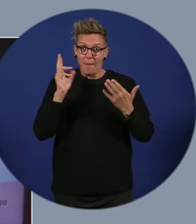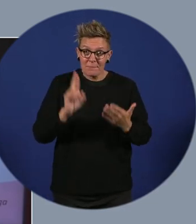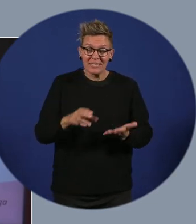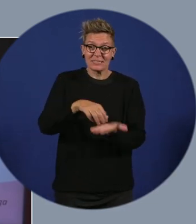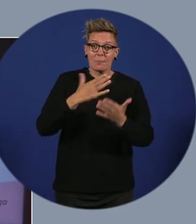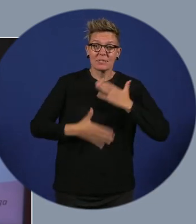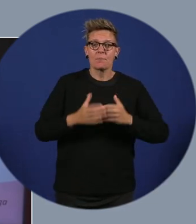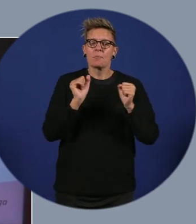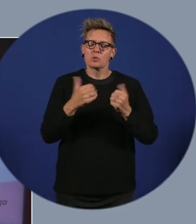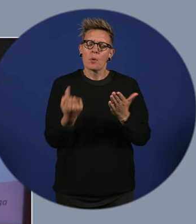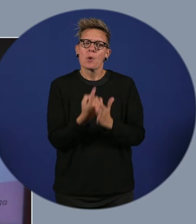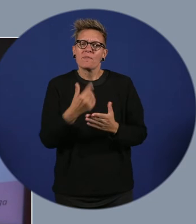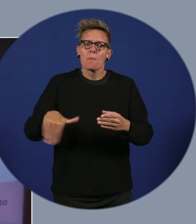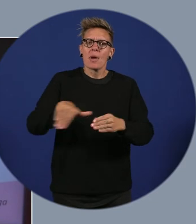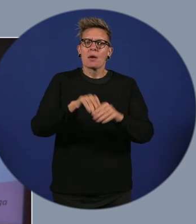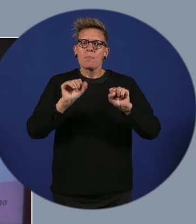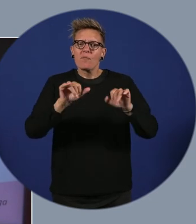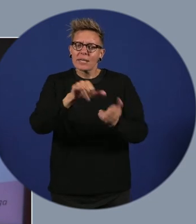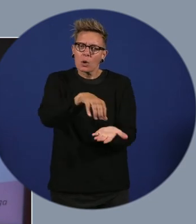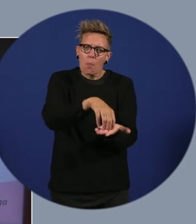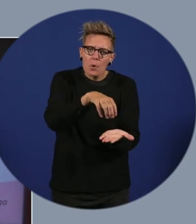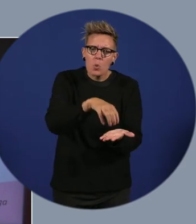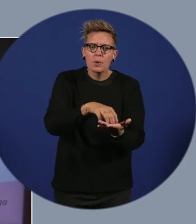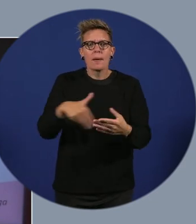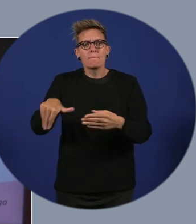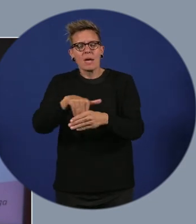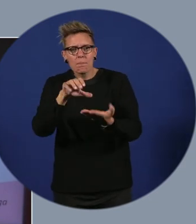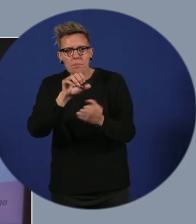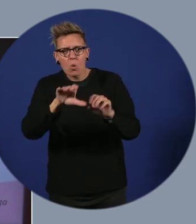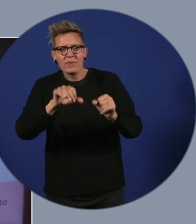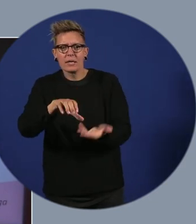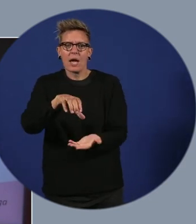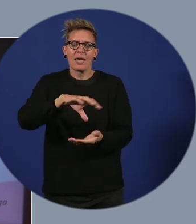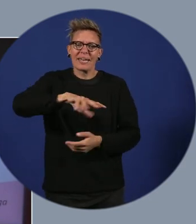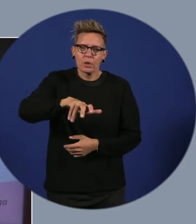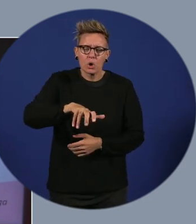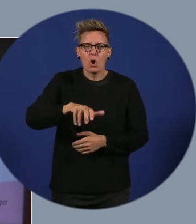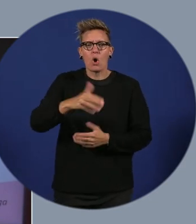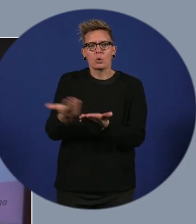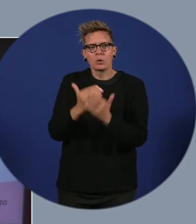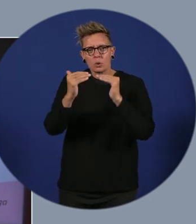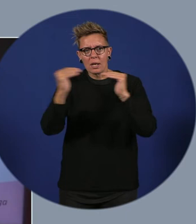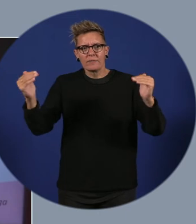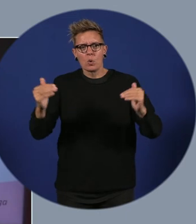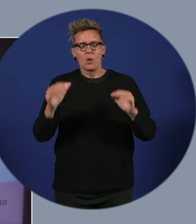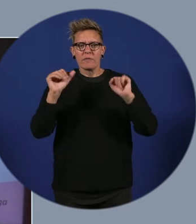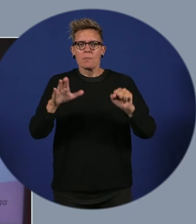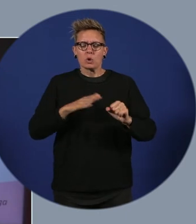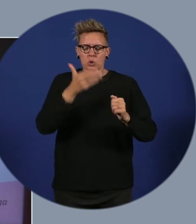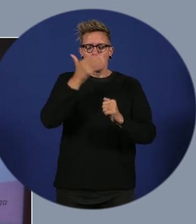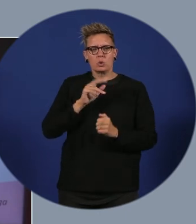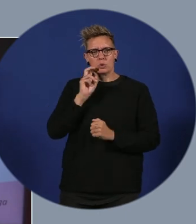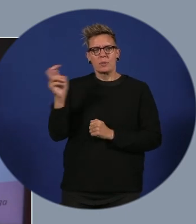att vara med och påverka i kommunal verksamhet och i regional verksamhet och på nationell nivå. Så vi behöver ha ett